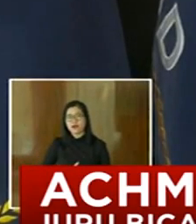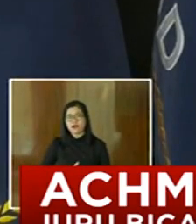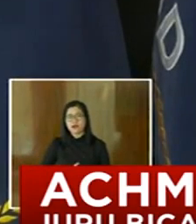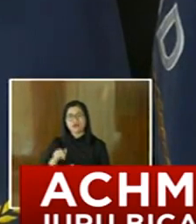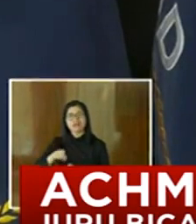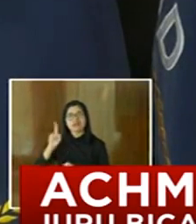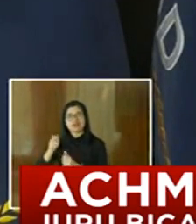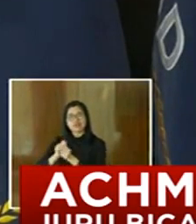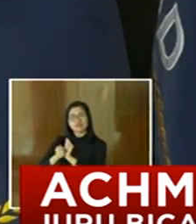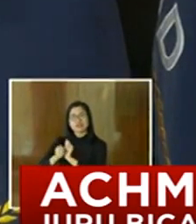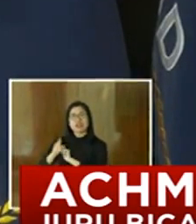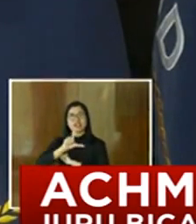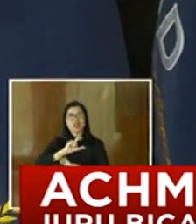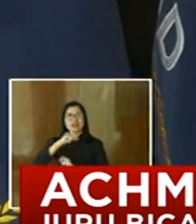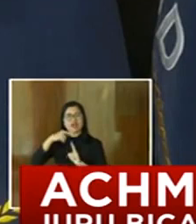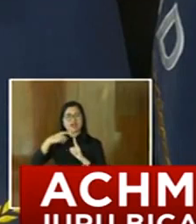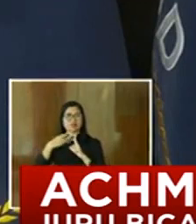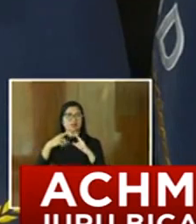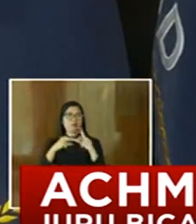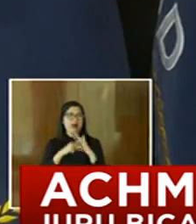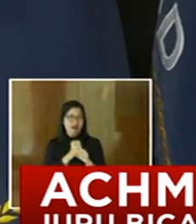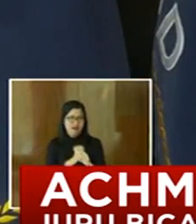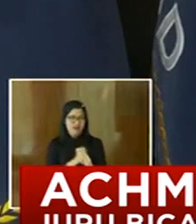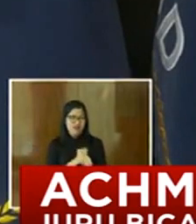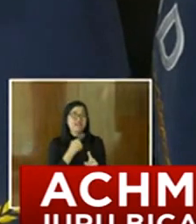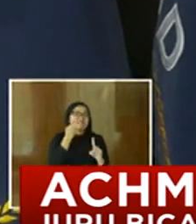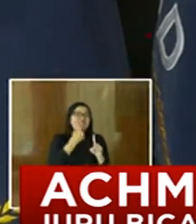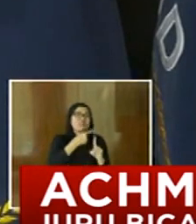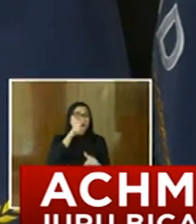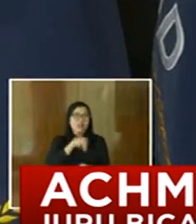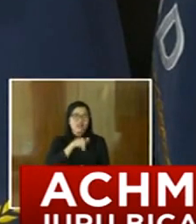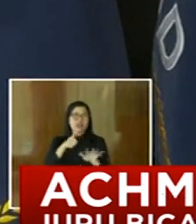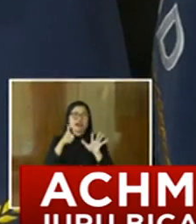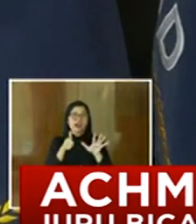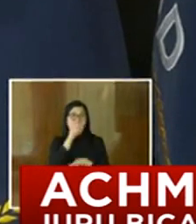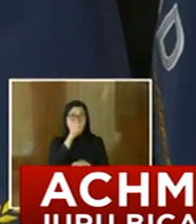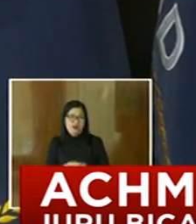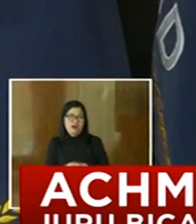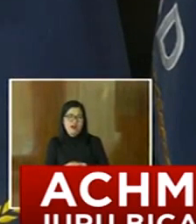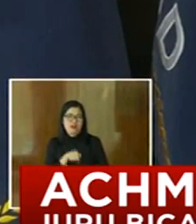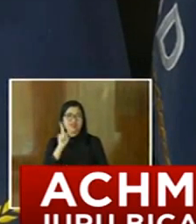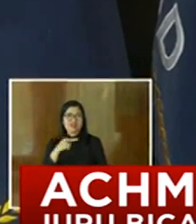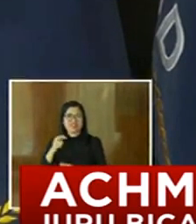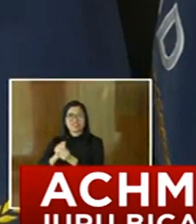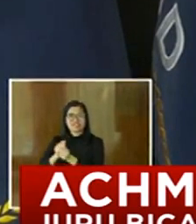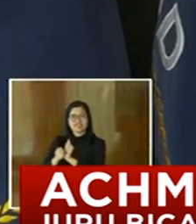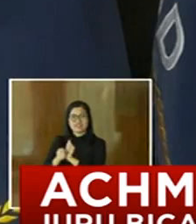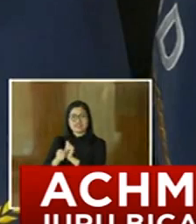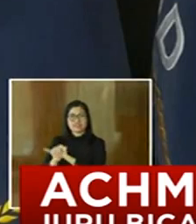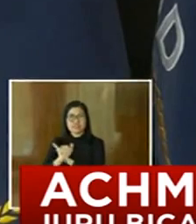kesehatan dan ditambah lagi enam orang dari spesimen yang dilaksanakan diperiksa oleh